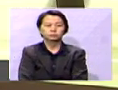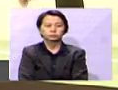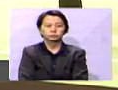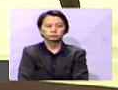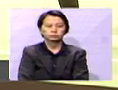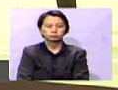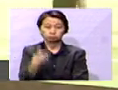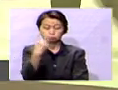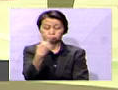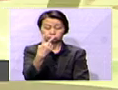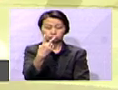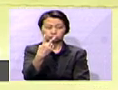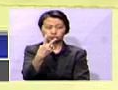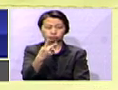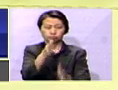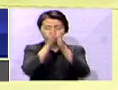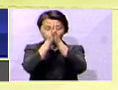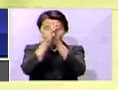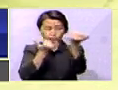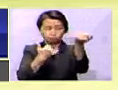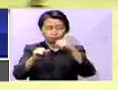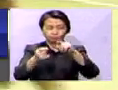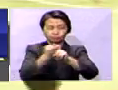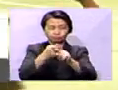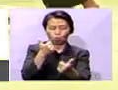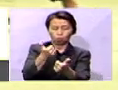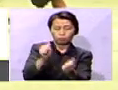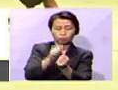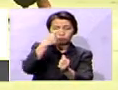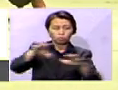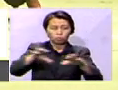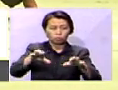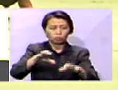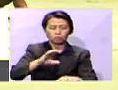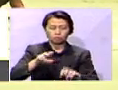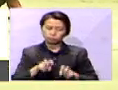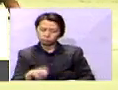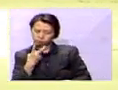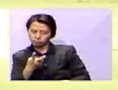Gandingan Taqiuddin Hamid dan Rosli Sharif melakukan aksi mantap untuk menambat hati juri bagi